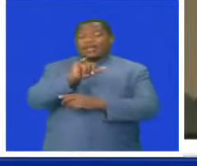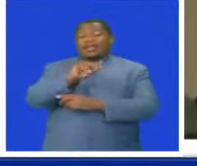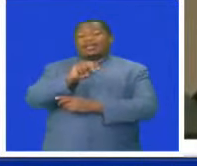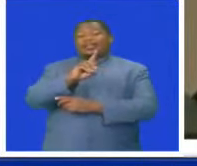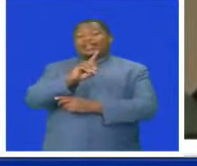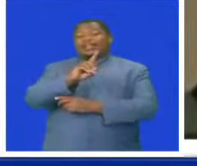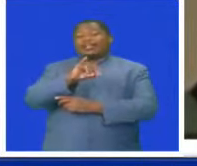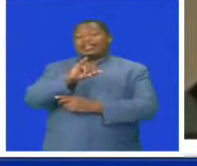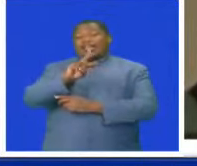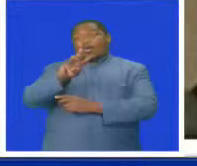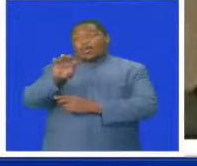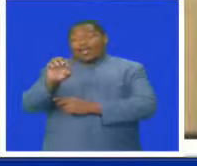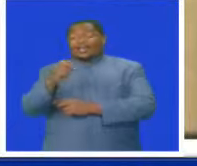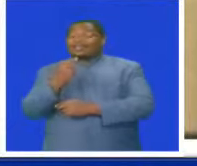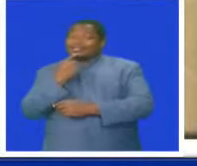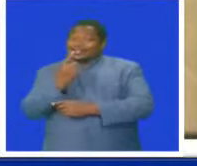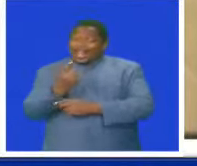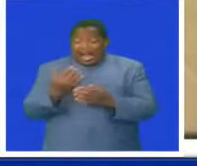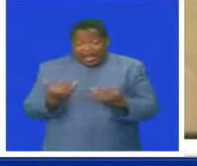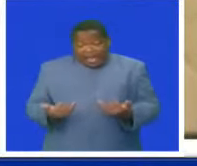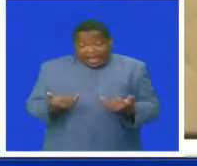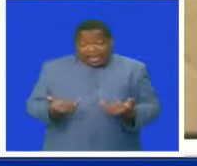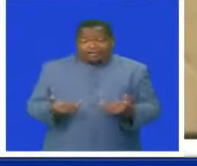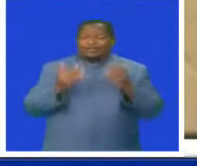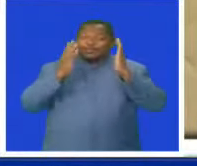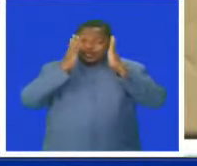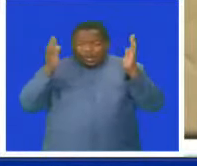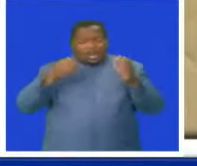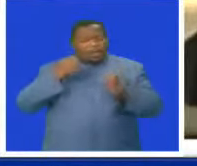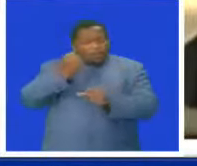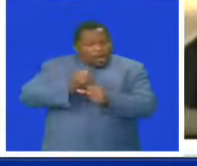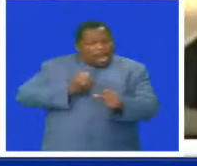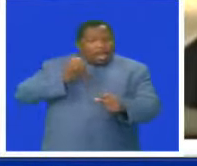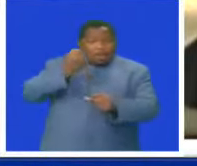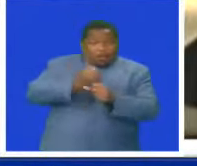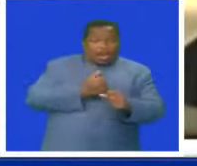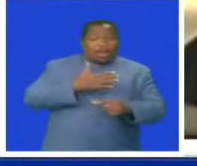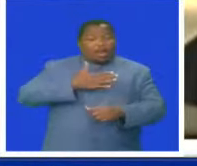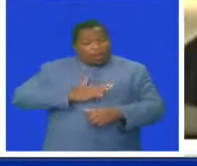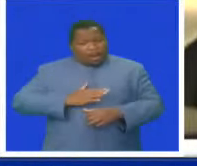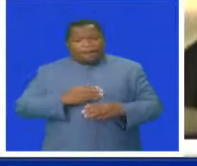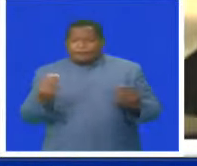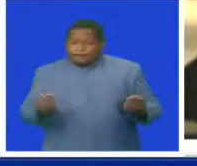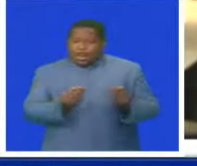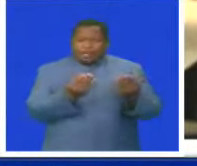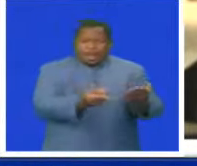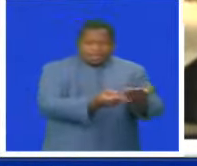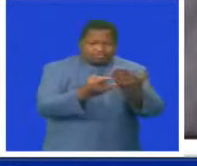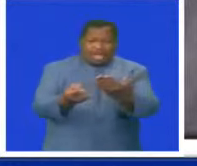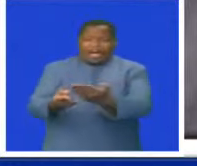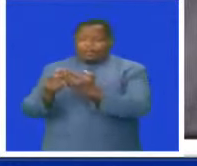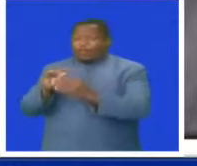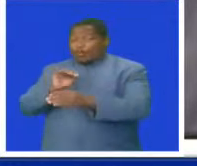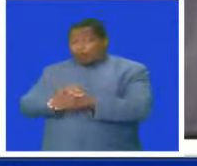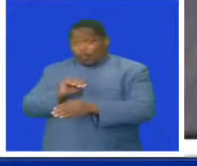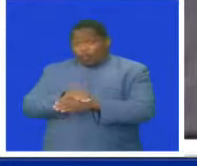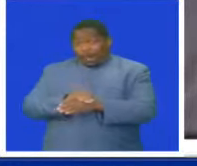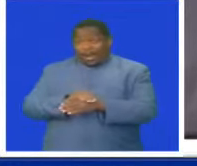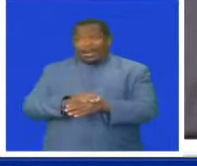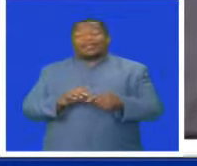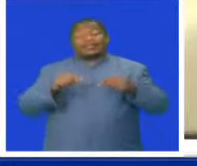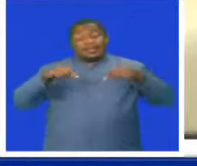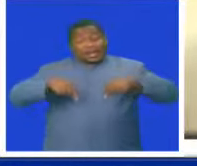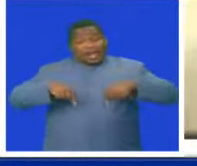buve. Namuhla induna beyihlangene netimbunga eRoyal Swazi Convention Center kukhulumisa tona Tindzaba tebantfu labete